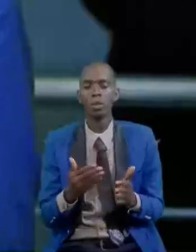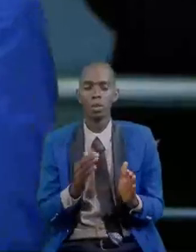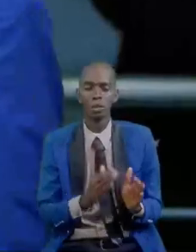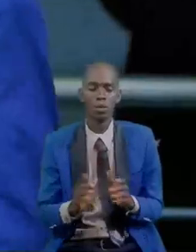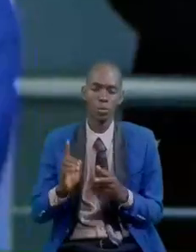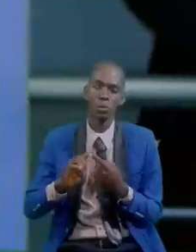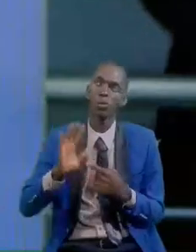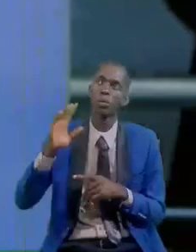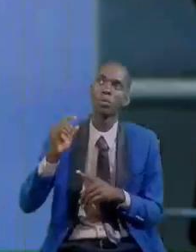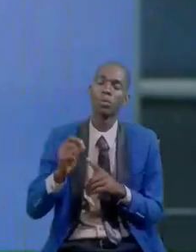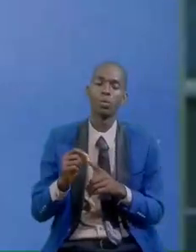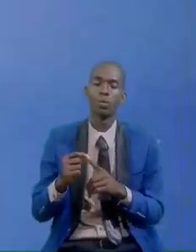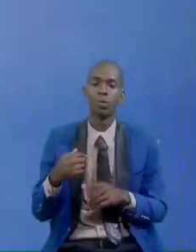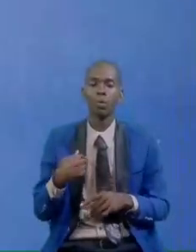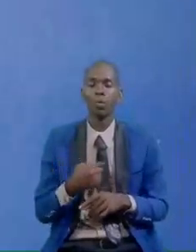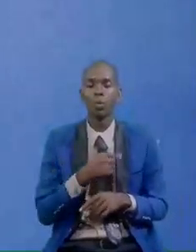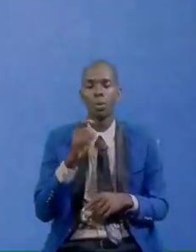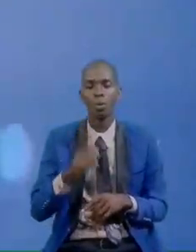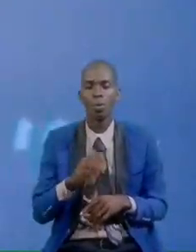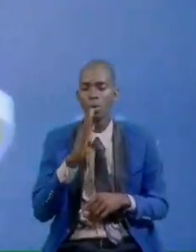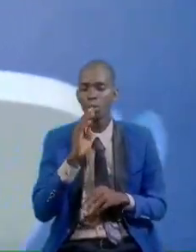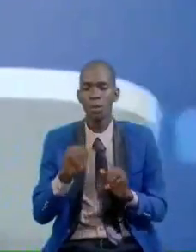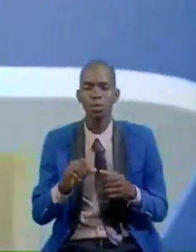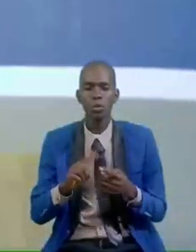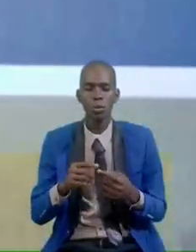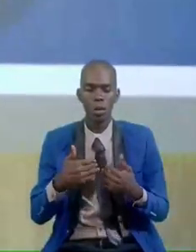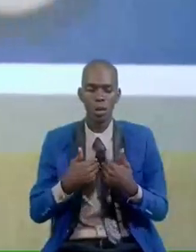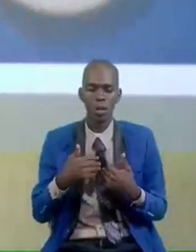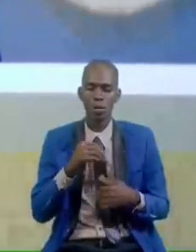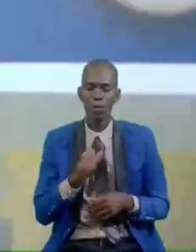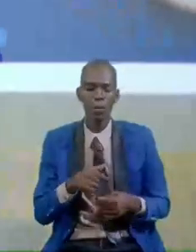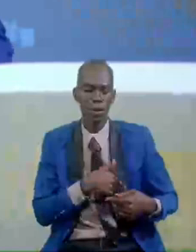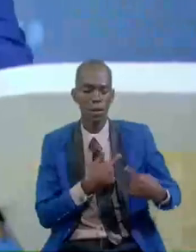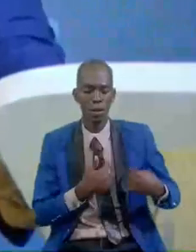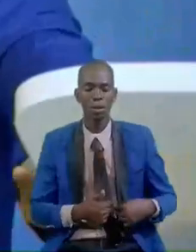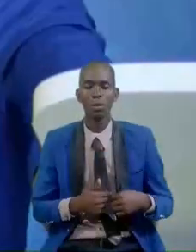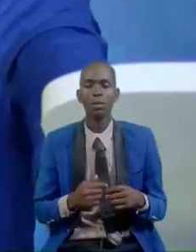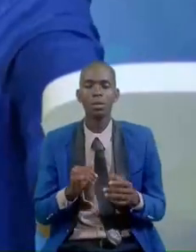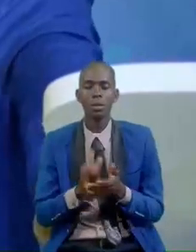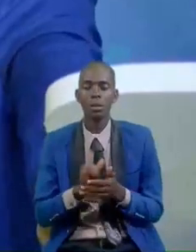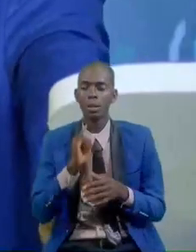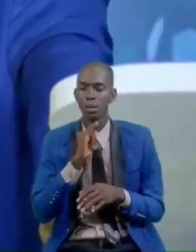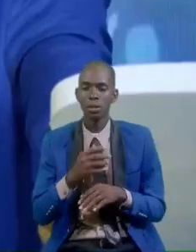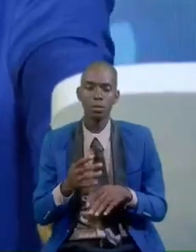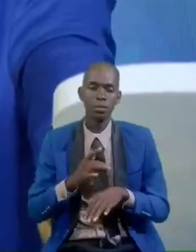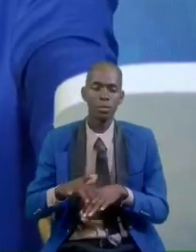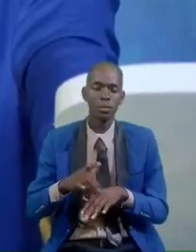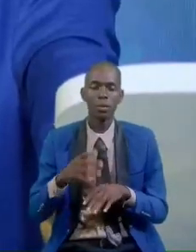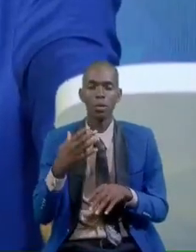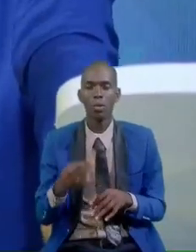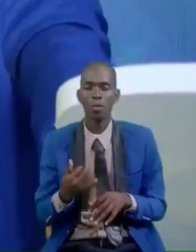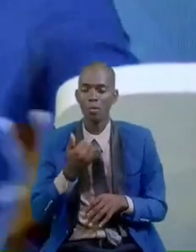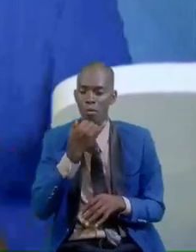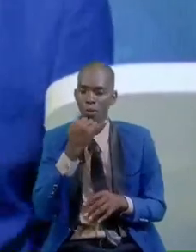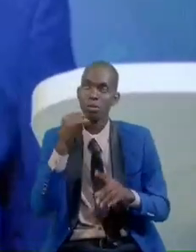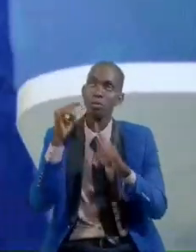parole? Nous devons être à même d'avoir une conscience sans reproche devant Dieu et devant